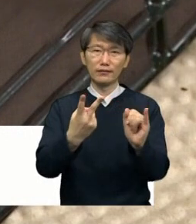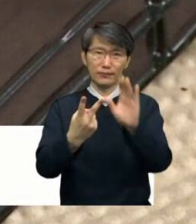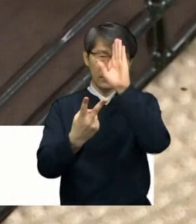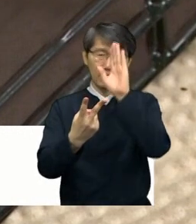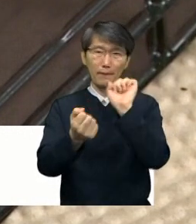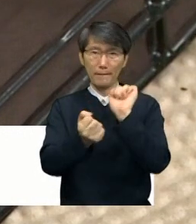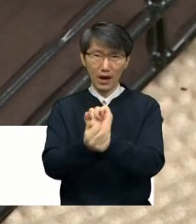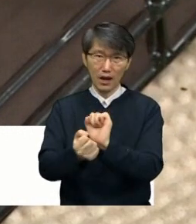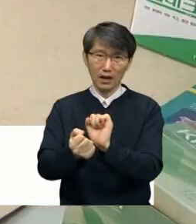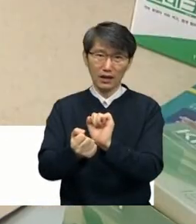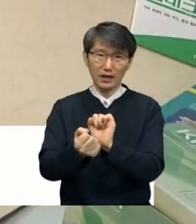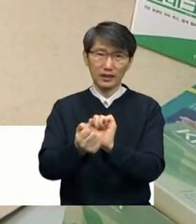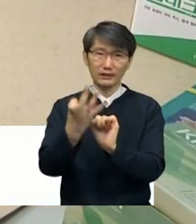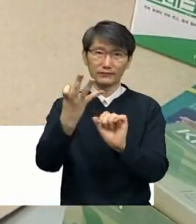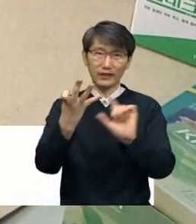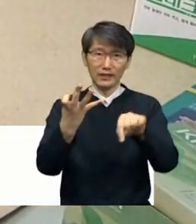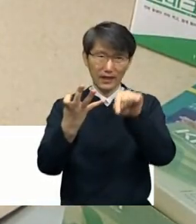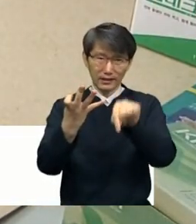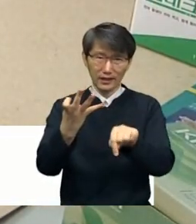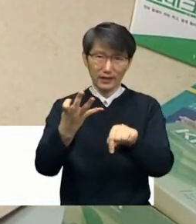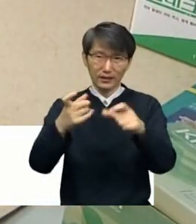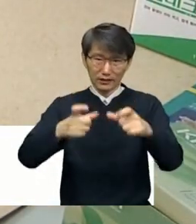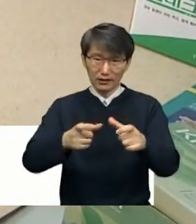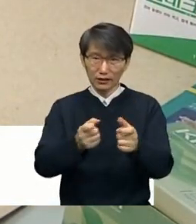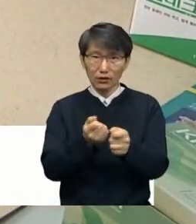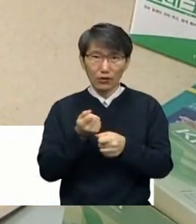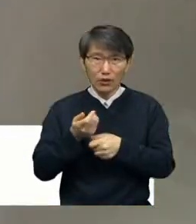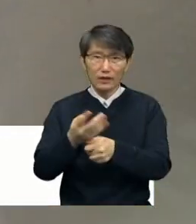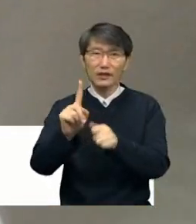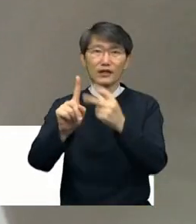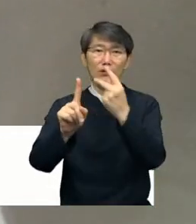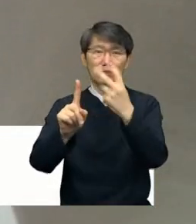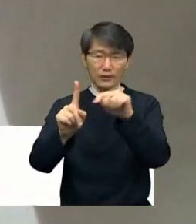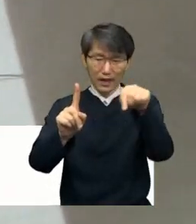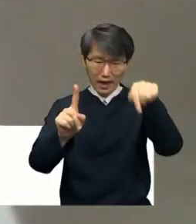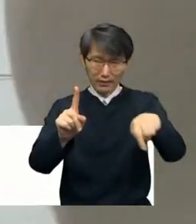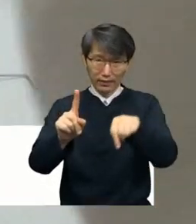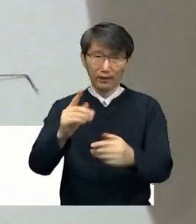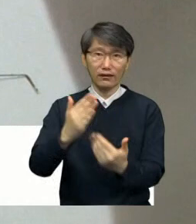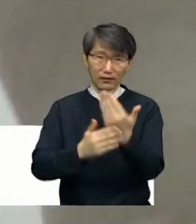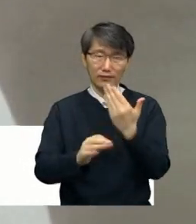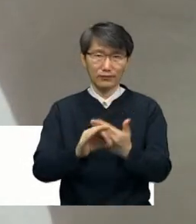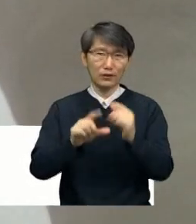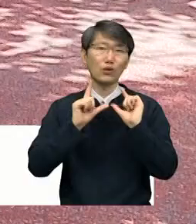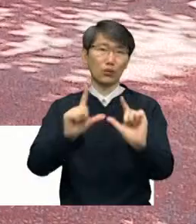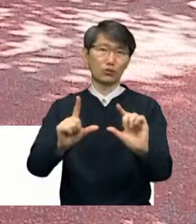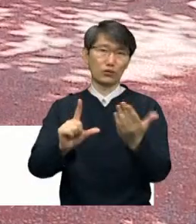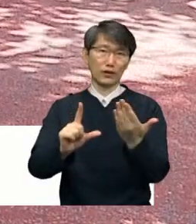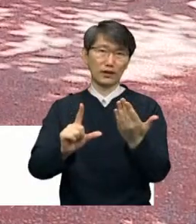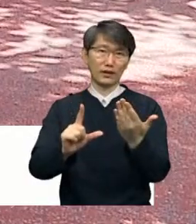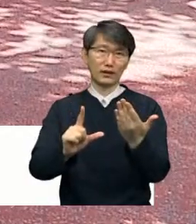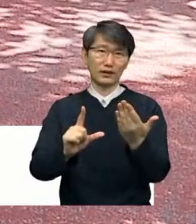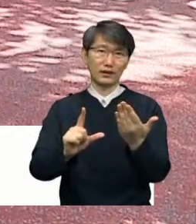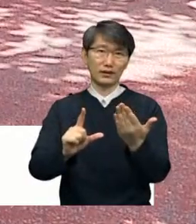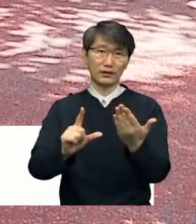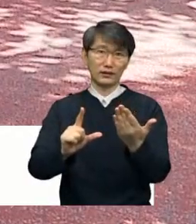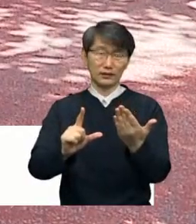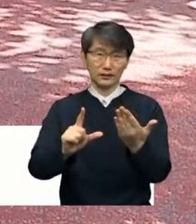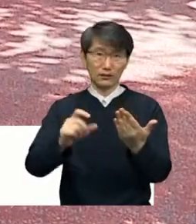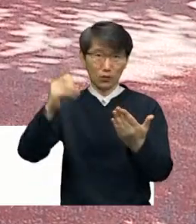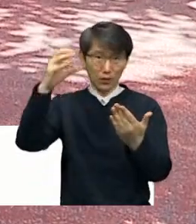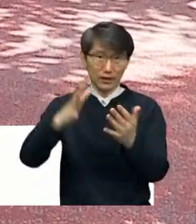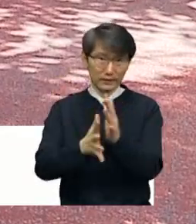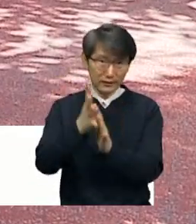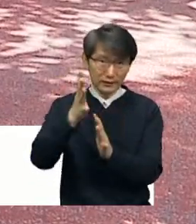환자 발생 간격이 14일 이내 거주지 거리가 1km 이내일 때 해당됩니다 고양시는 군집 살의